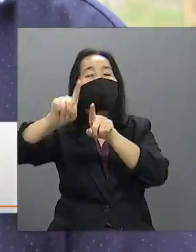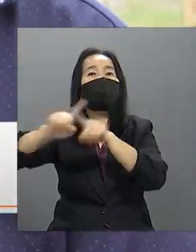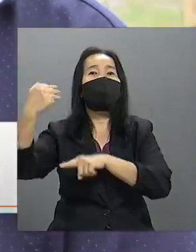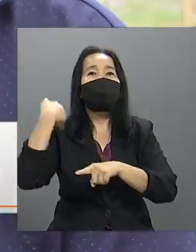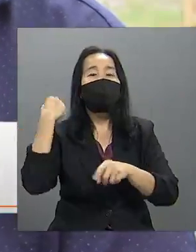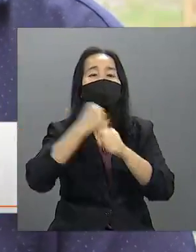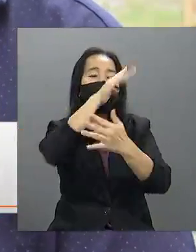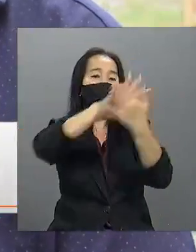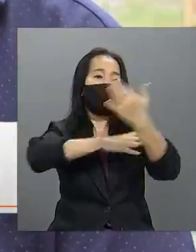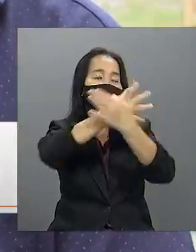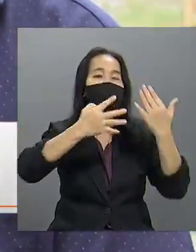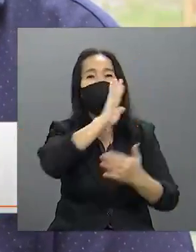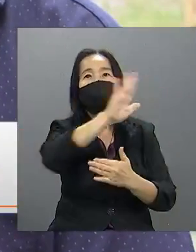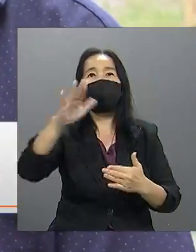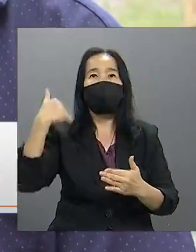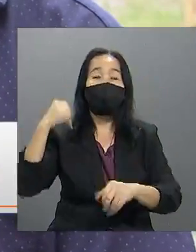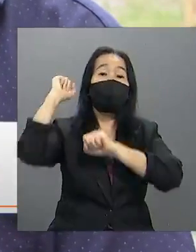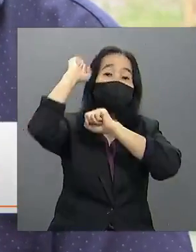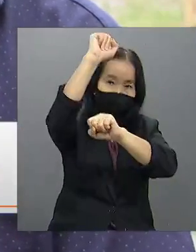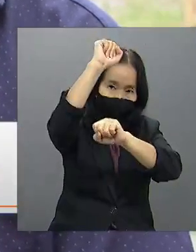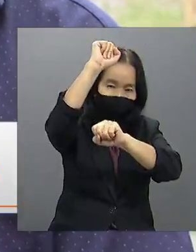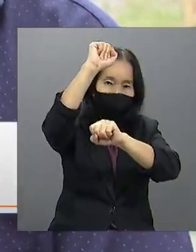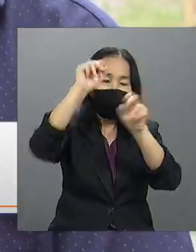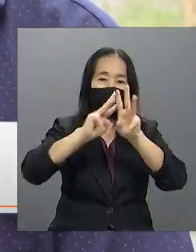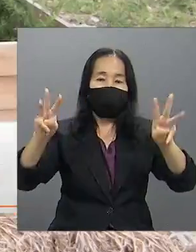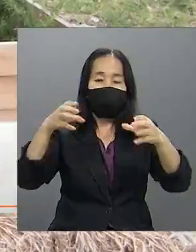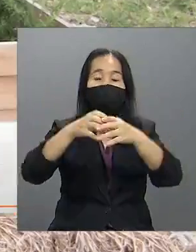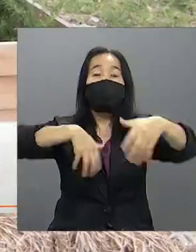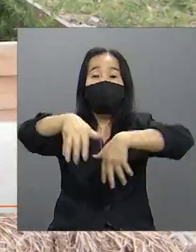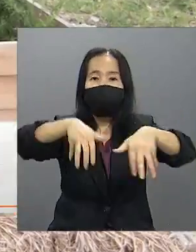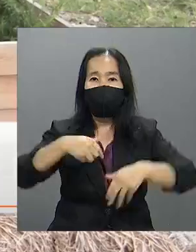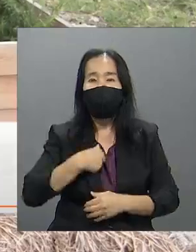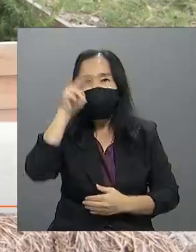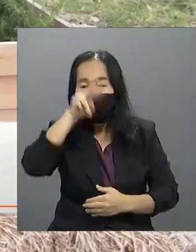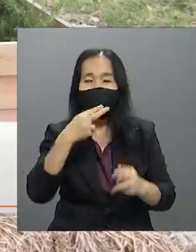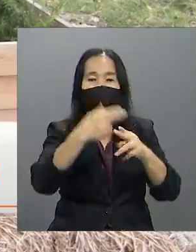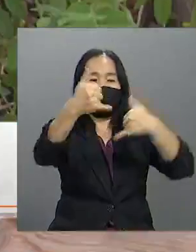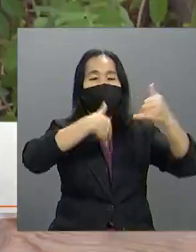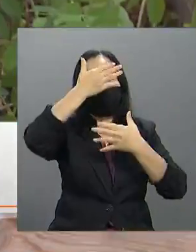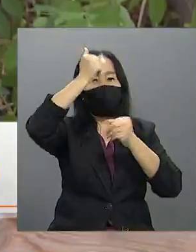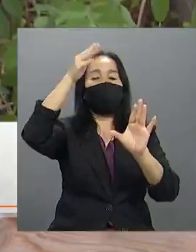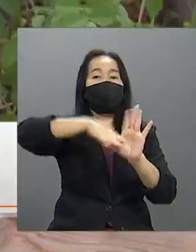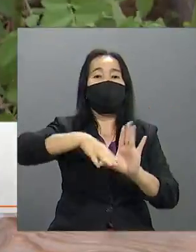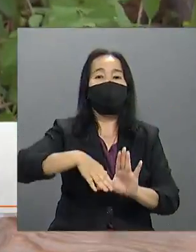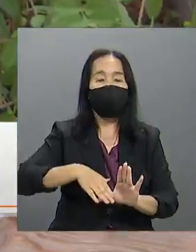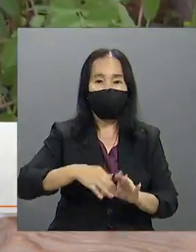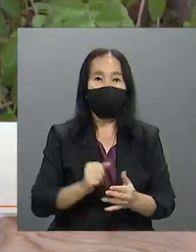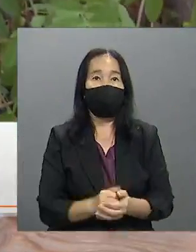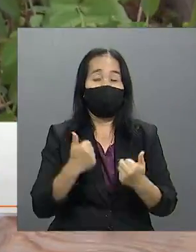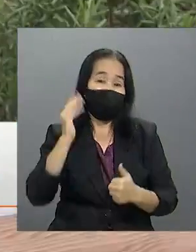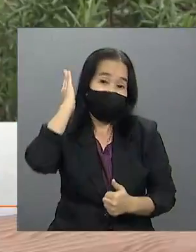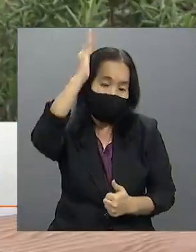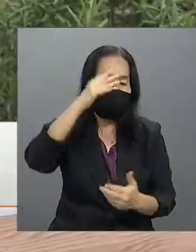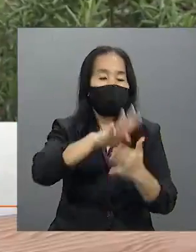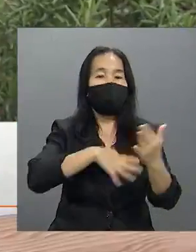จะประกาศผ่านเสียงตามสายชุมชนแล้วก็จะมีคนออกมาลงชื่อ ในอนาคตยังมีแผนที่จะขยับขยาย